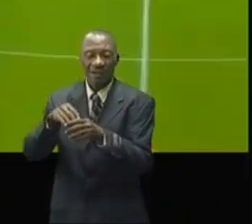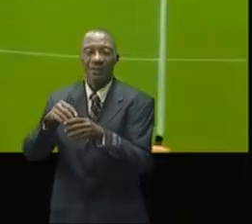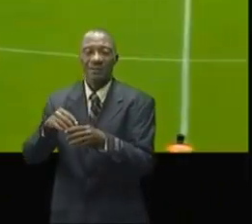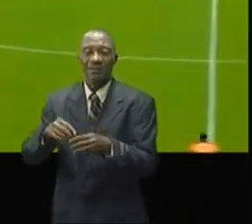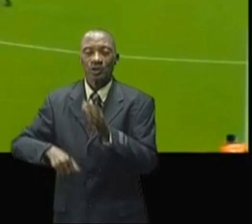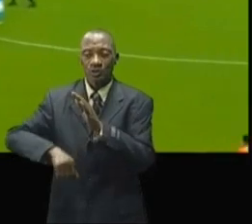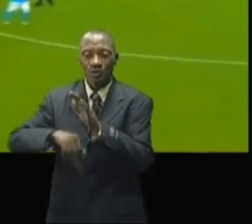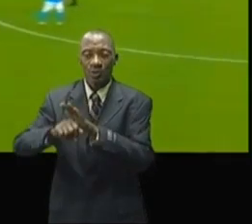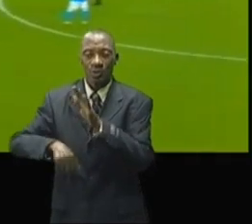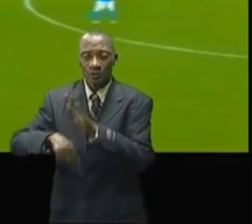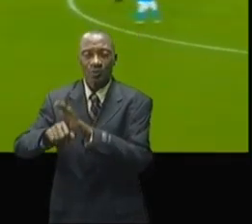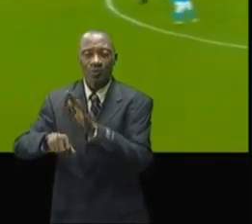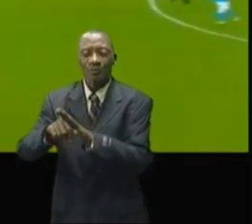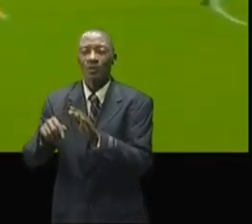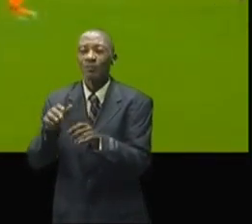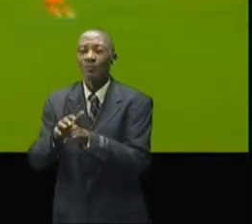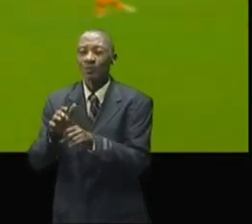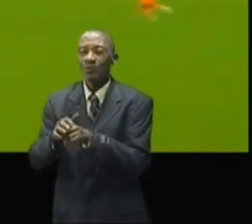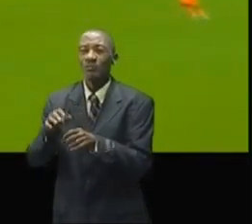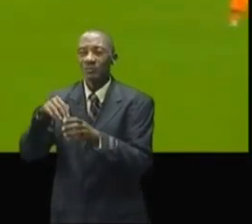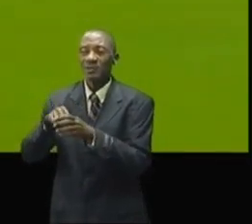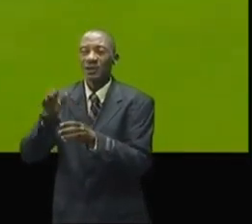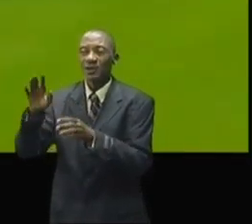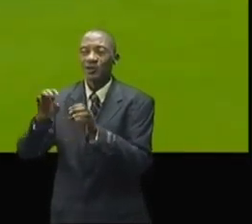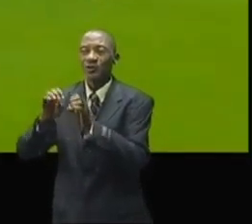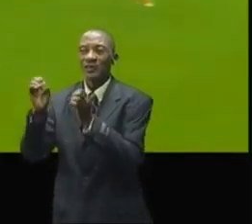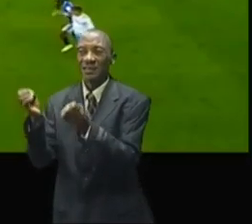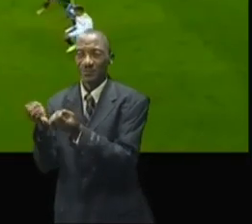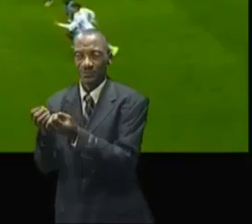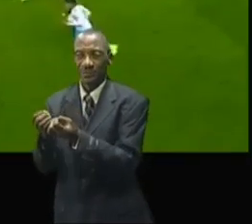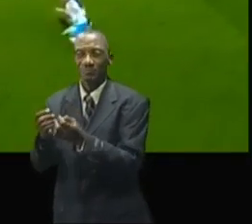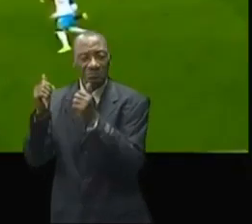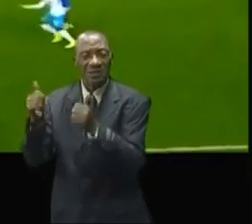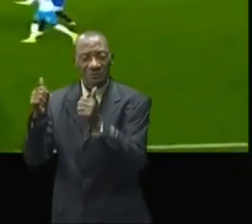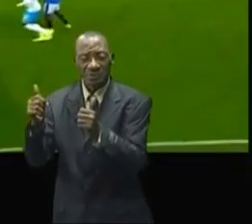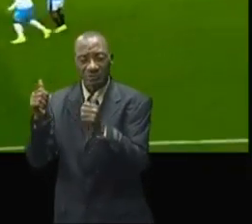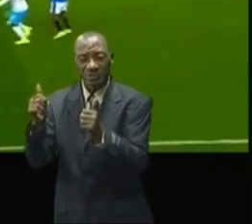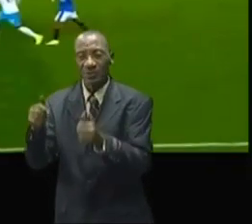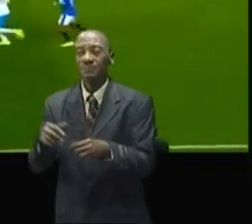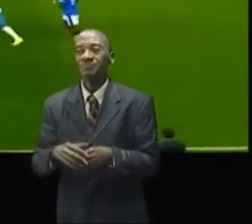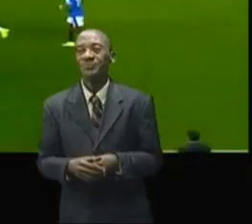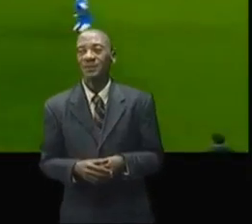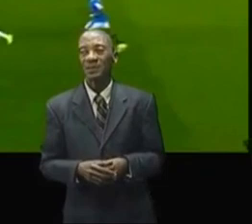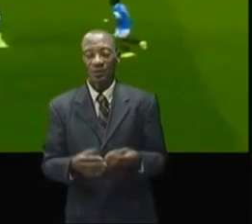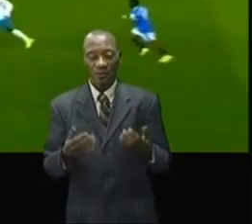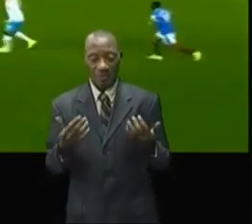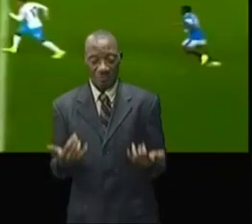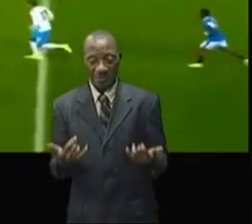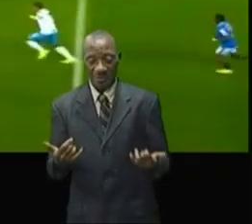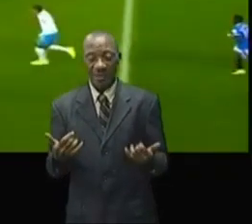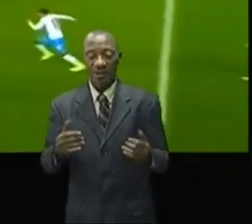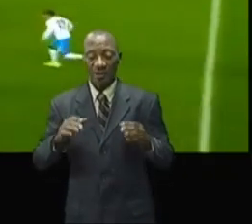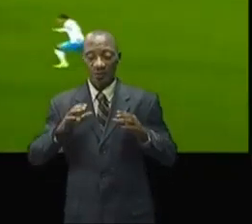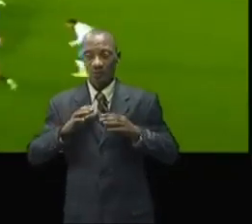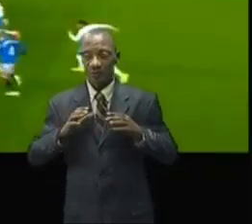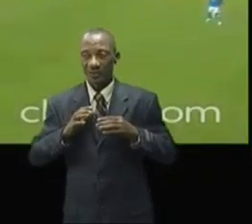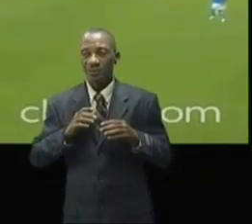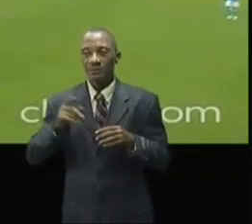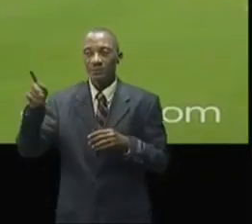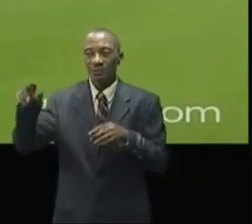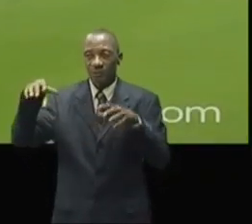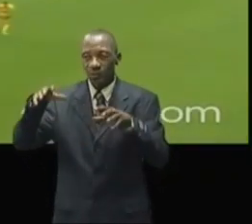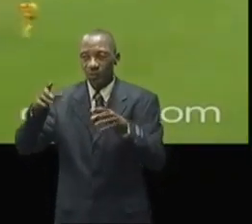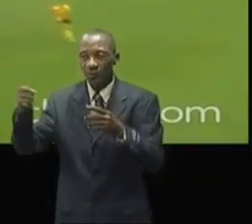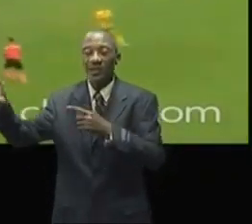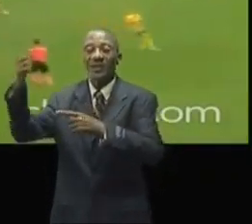sacré champion d'Italie avec le Napoli, le milieu des terrains de bleu, ancien sociétaire de Ligue 1 française, révélé à Amiens et passé